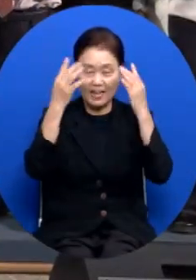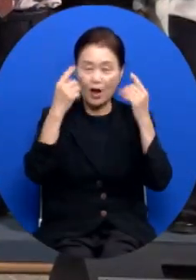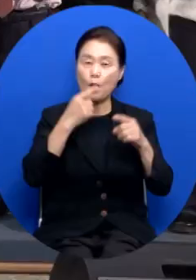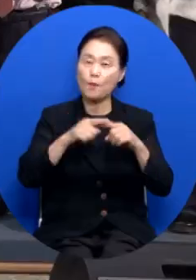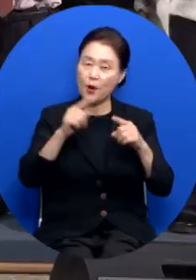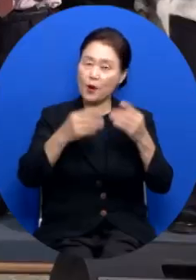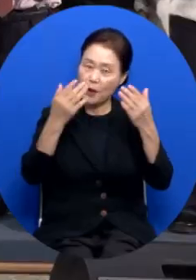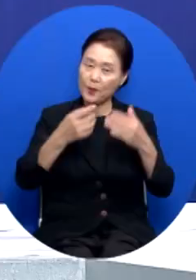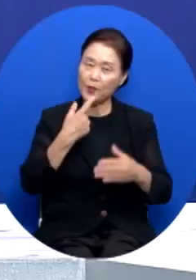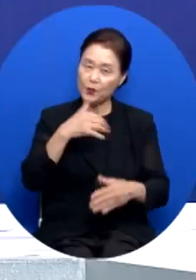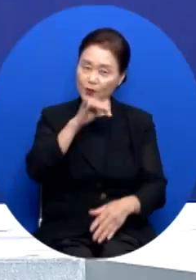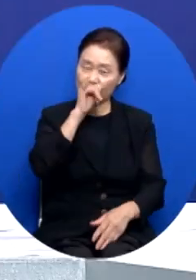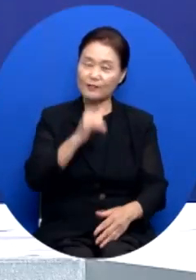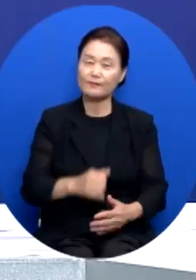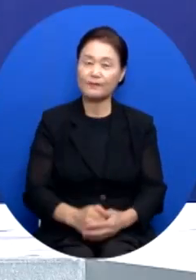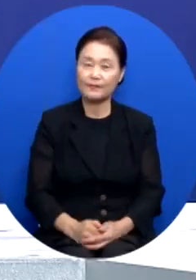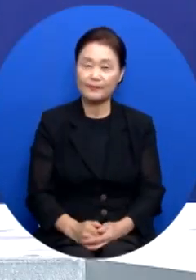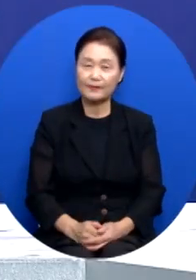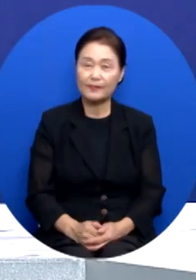했습니다.